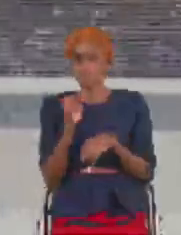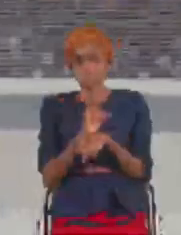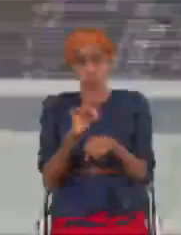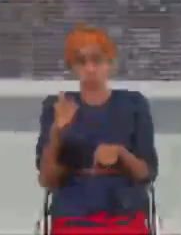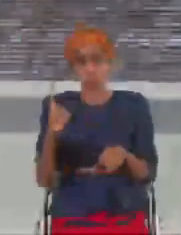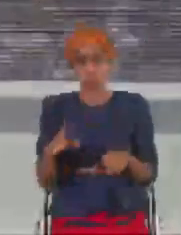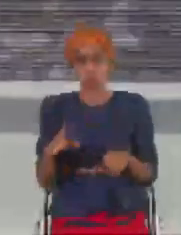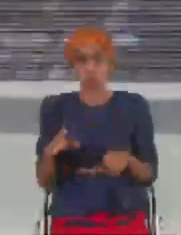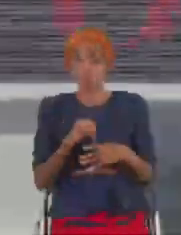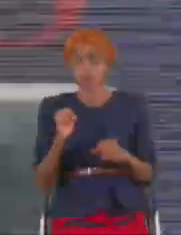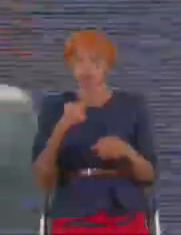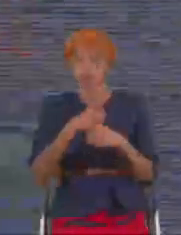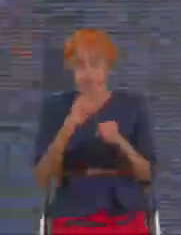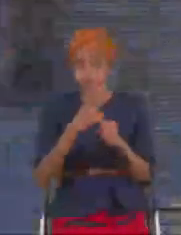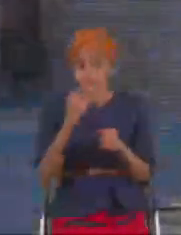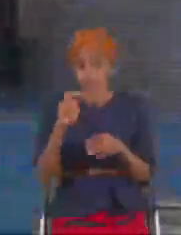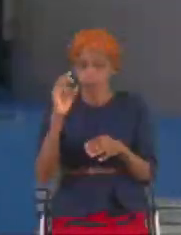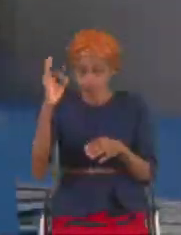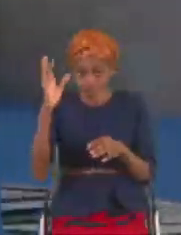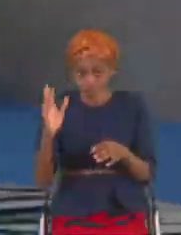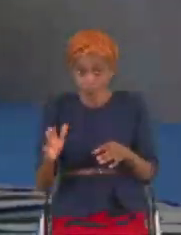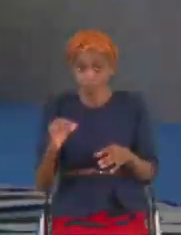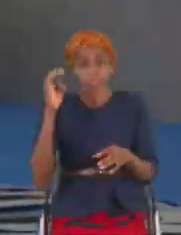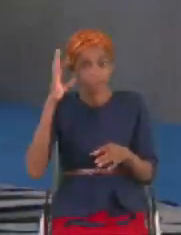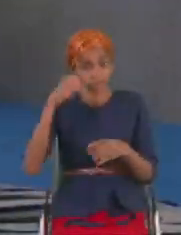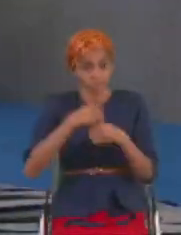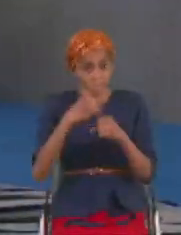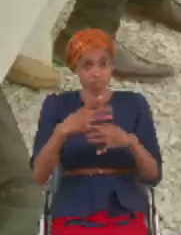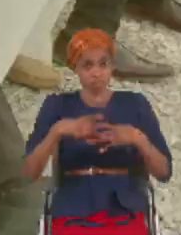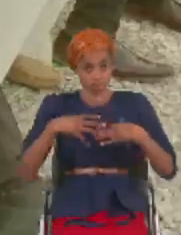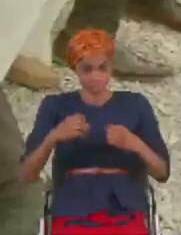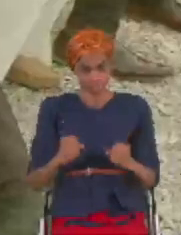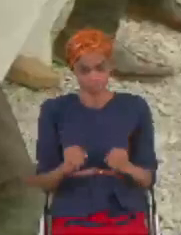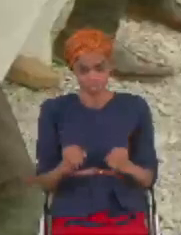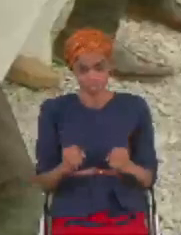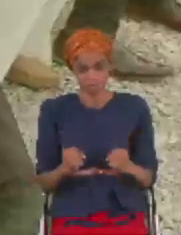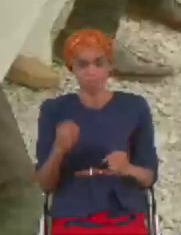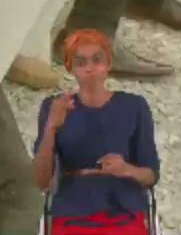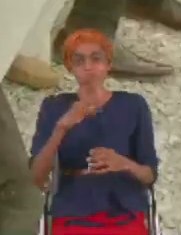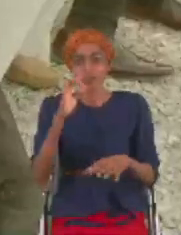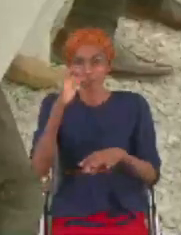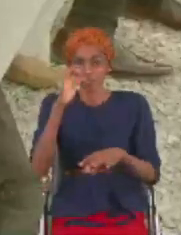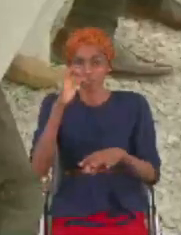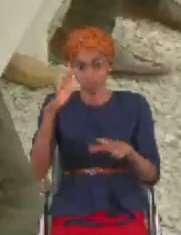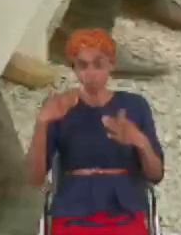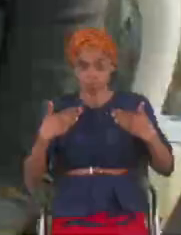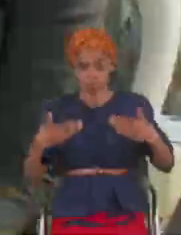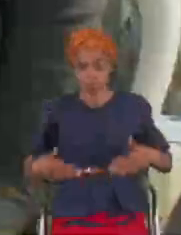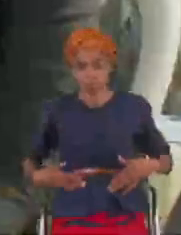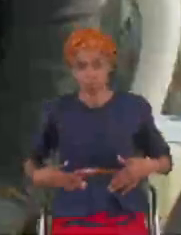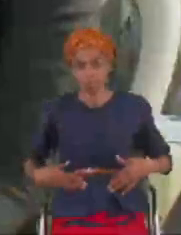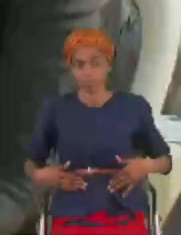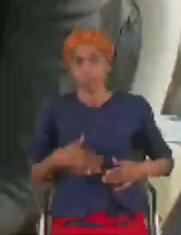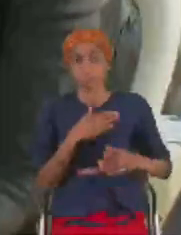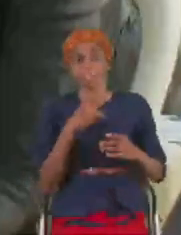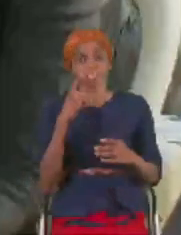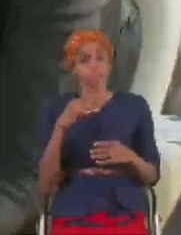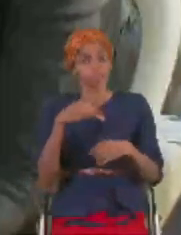alors dans en trois maps ou des ministres qui te rend bien portant est aguerri il touchera ton corps